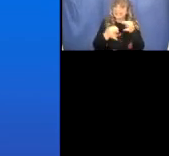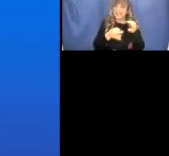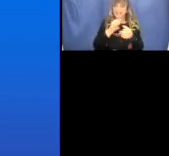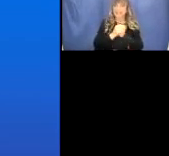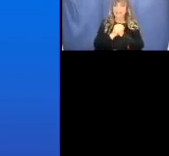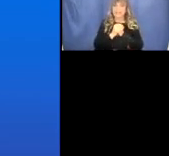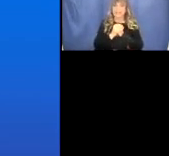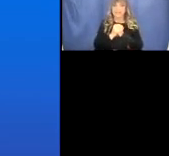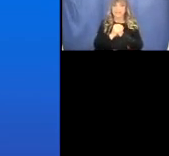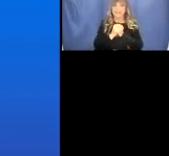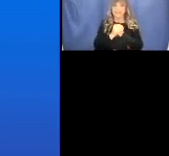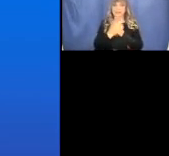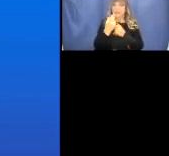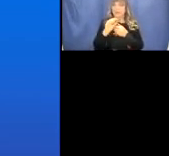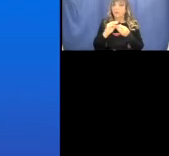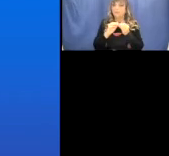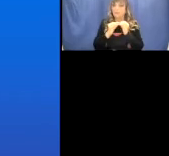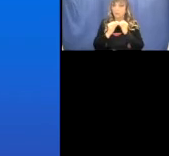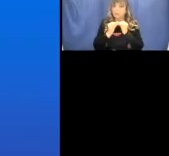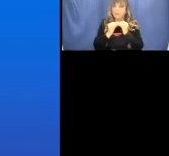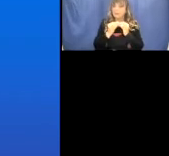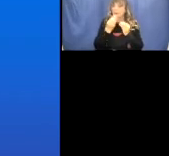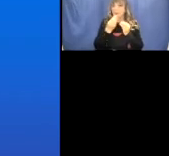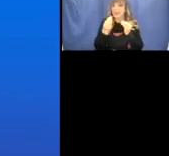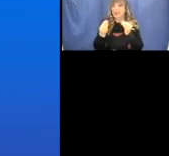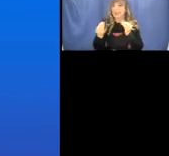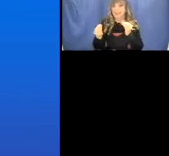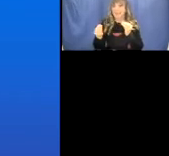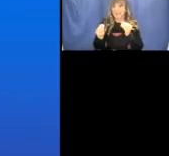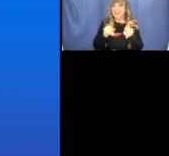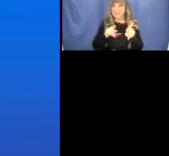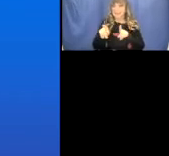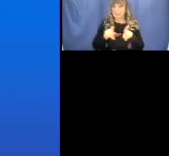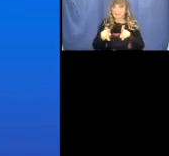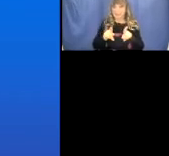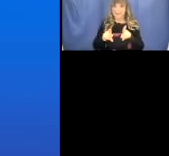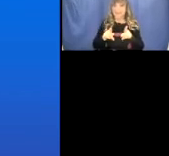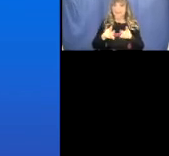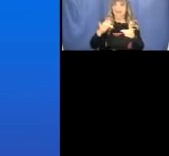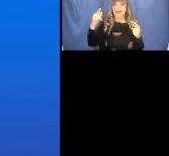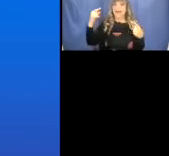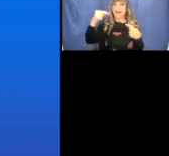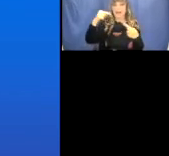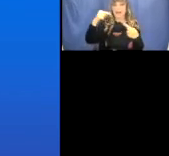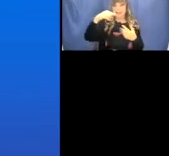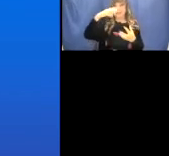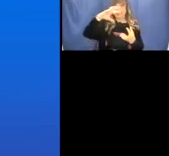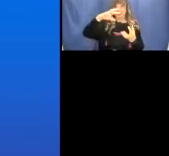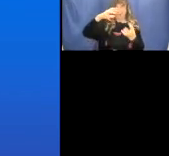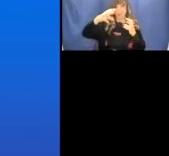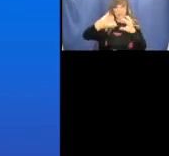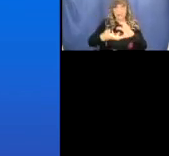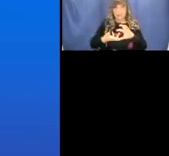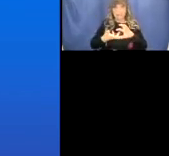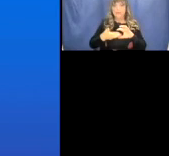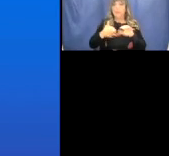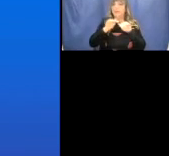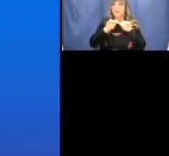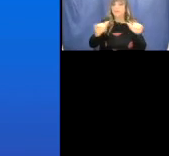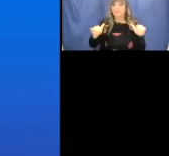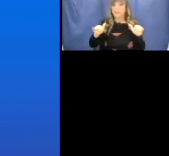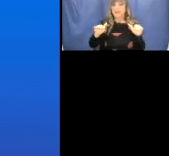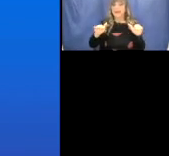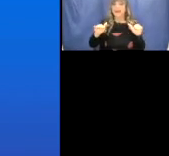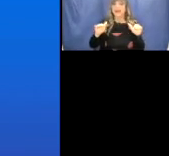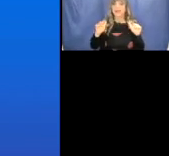immediata una combinazione di elementi di simmetria in particolare assi di rotazione cani di riflessione e centri